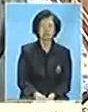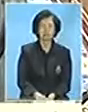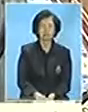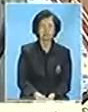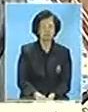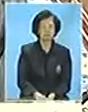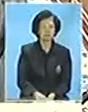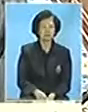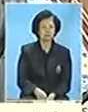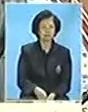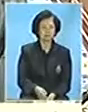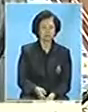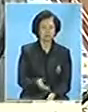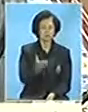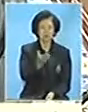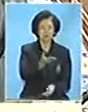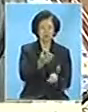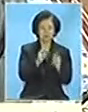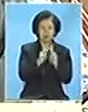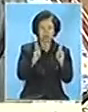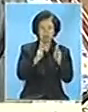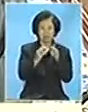ขอเชิญท่านกรรมการการคมนาคมครับเชิญครับ